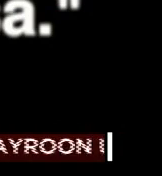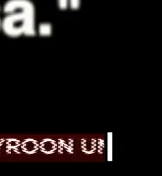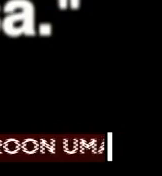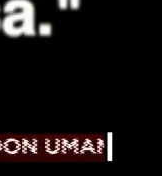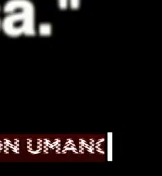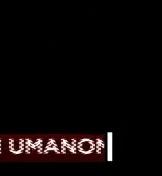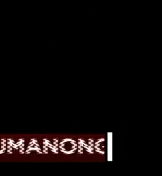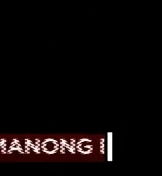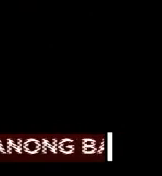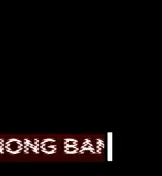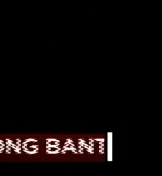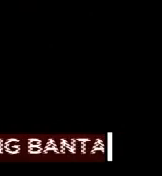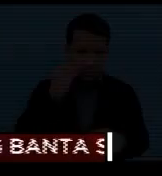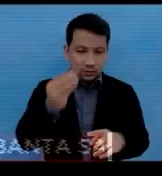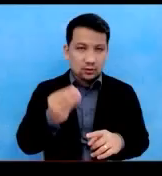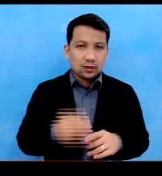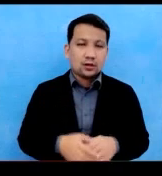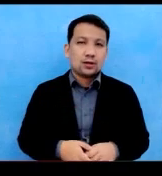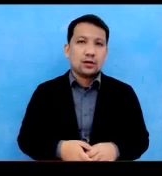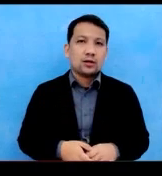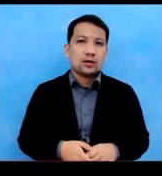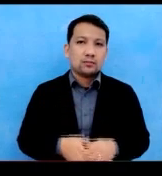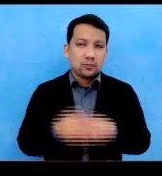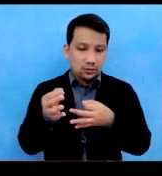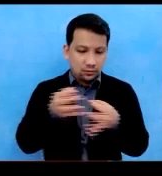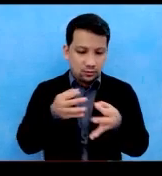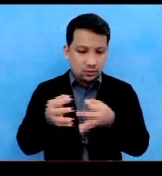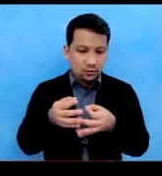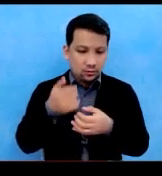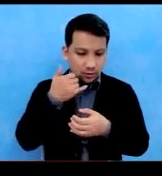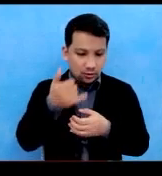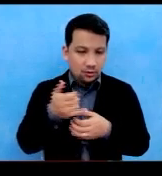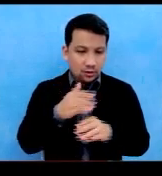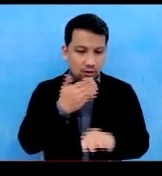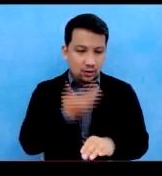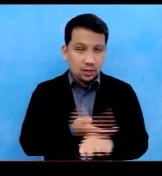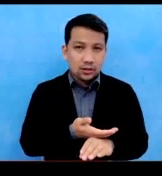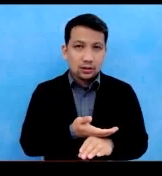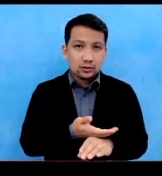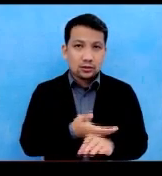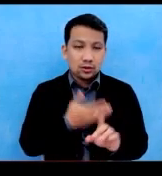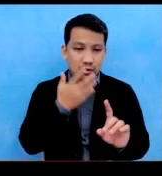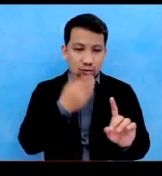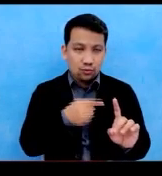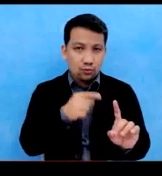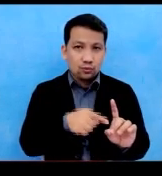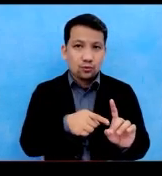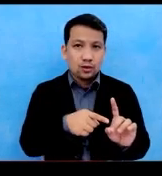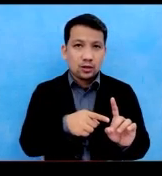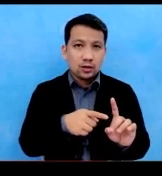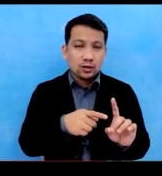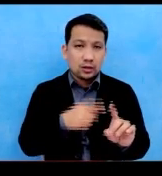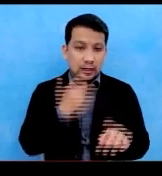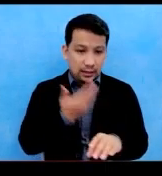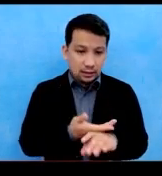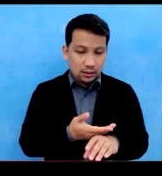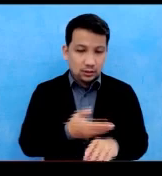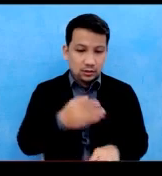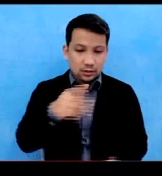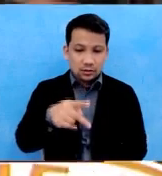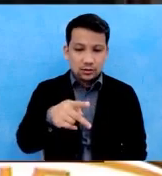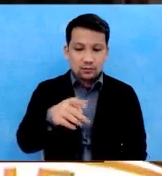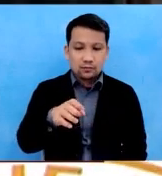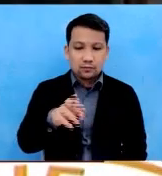Mabasa. Ito ang pag-uusap sa telepono ng anak ng broadcaster na si Percy Lapid at ng isang hindi nagpakilalang